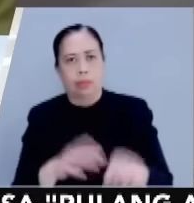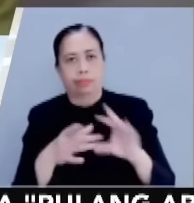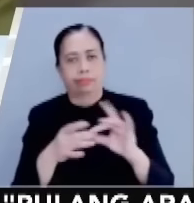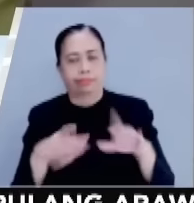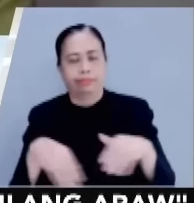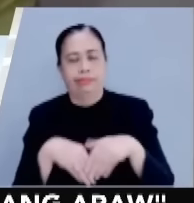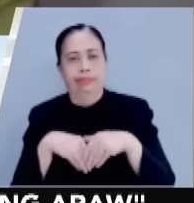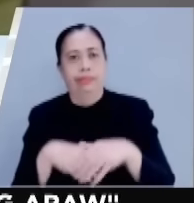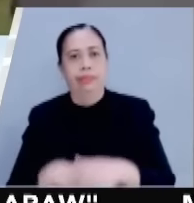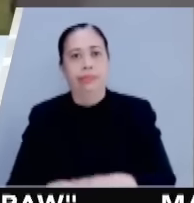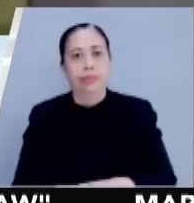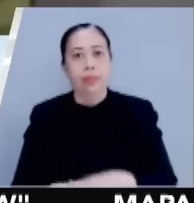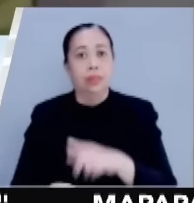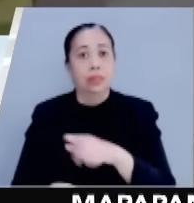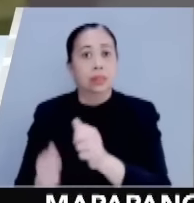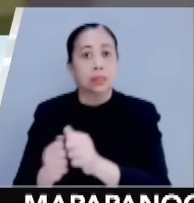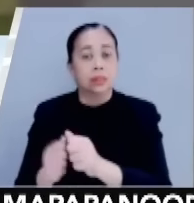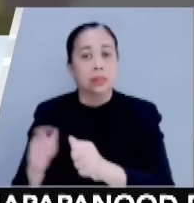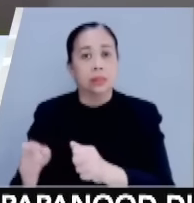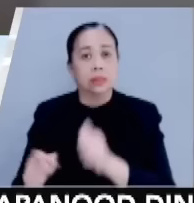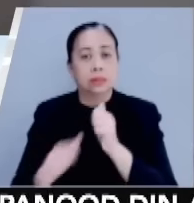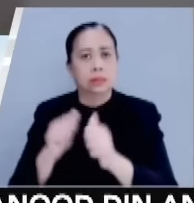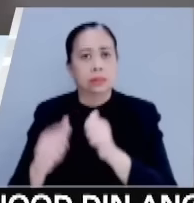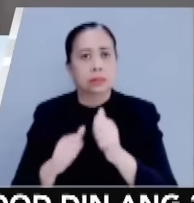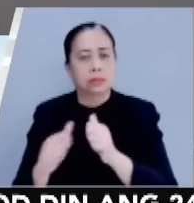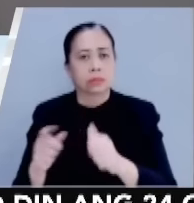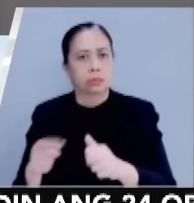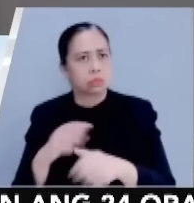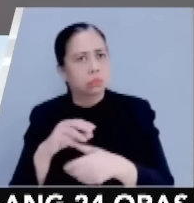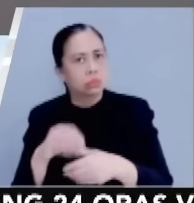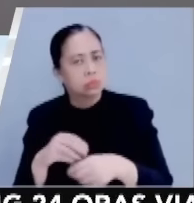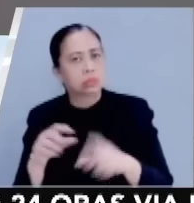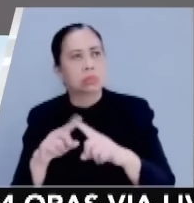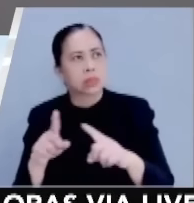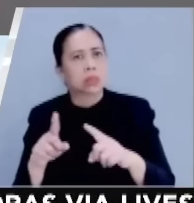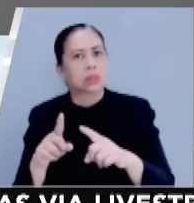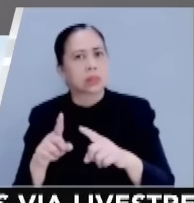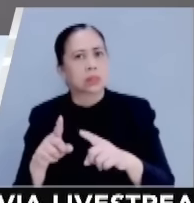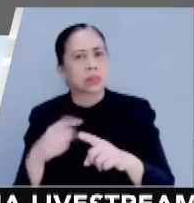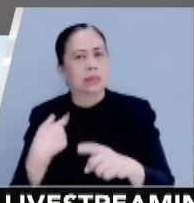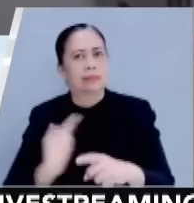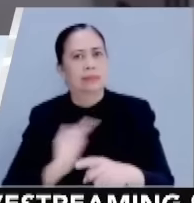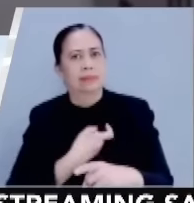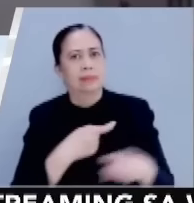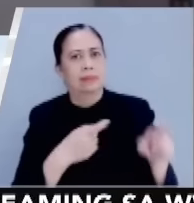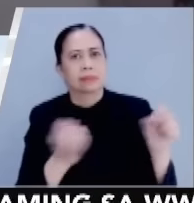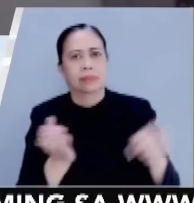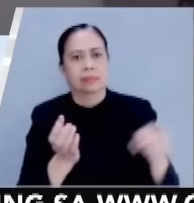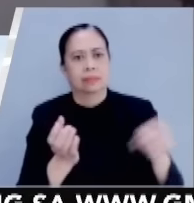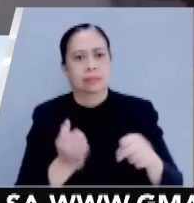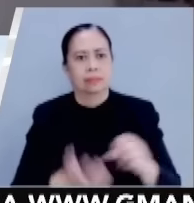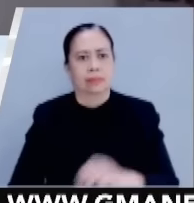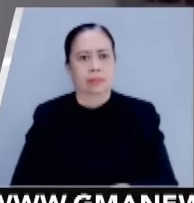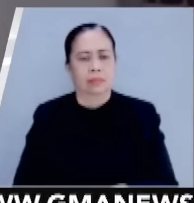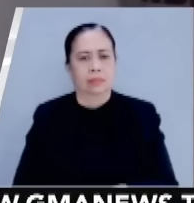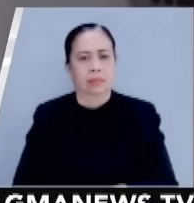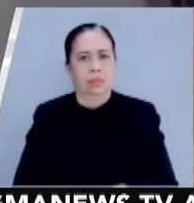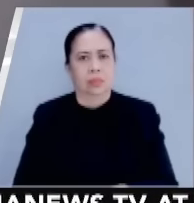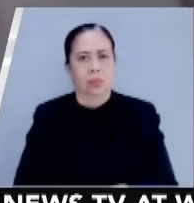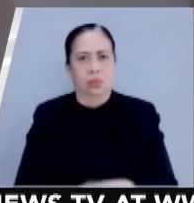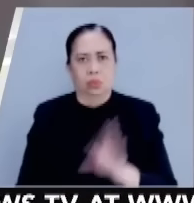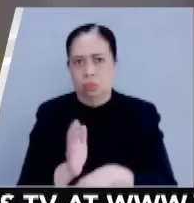kanya namang kasama itinangging namaril siya. Pero inaming may sama ng loob sa mga tanod. May kalye lang po yun